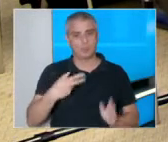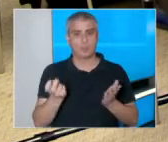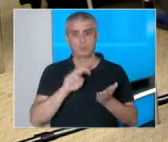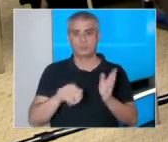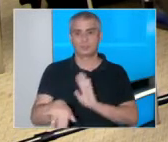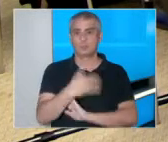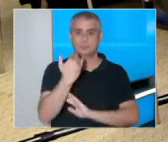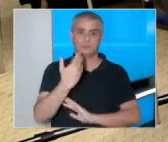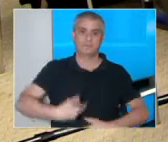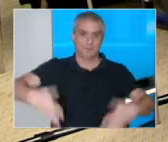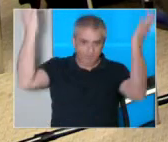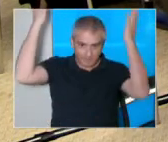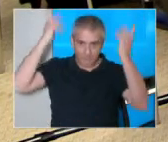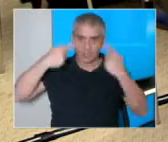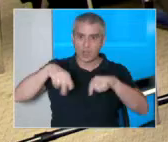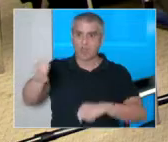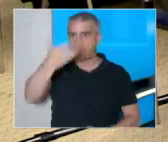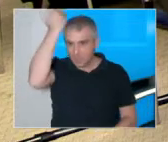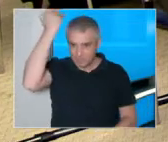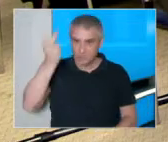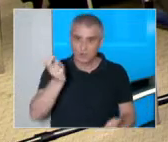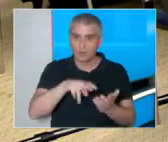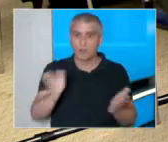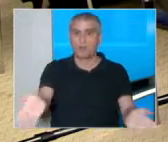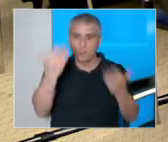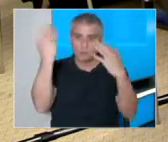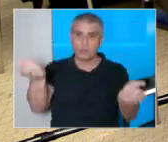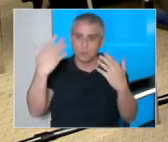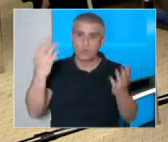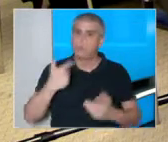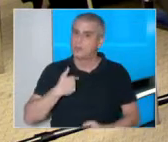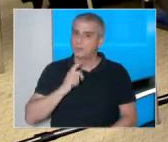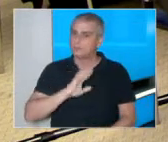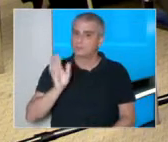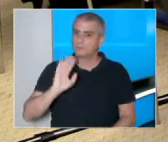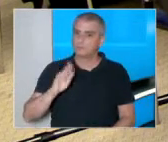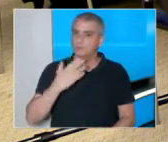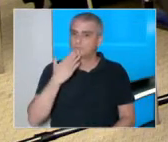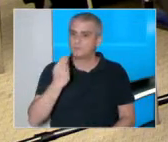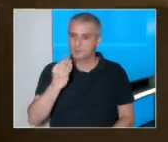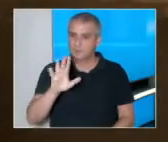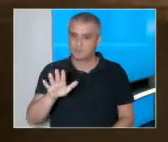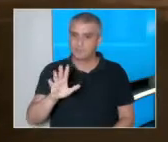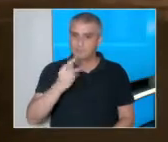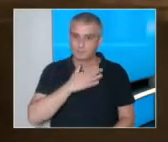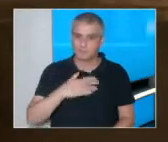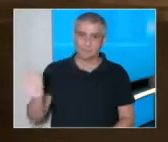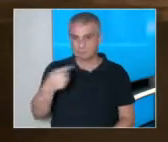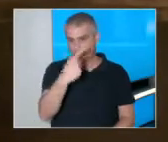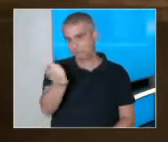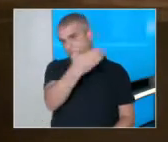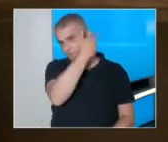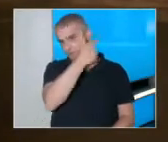כאן בקיבין עם עד כל הוועדה. תקומו. וואו, מה קרה, מיקי? אנחנו לא נשארים. תודה, מיקי. אם אתה רוצה לצאת,